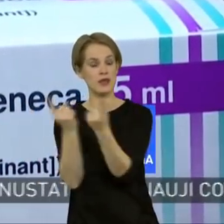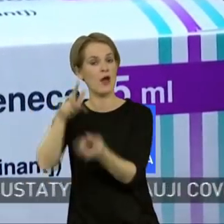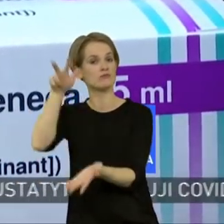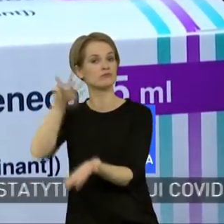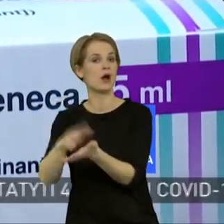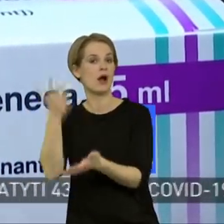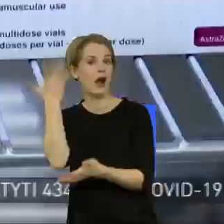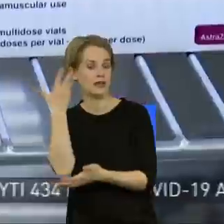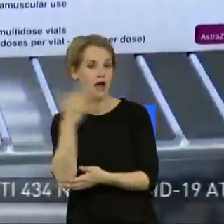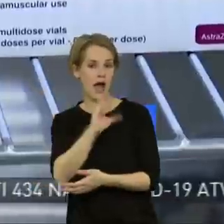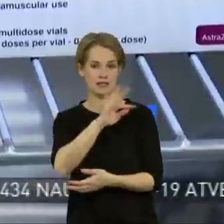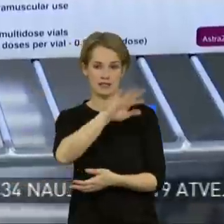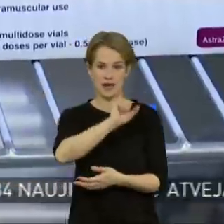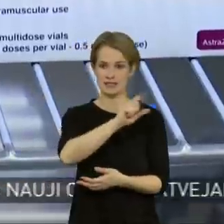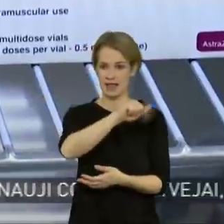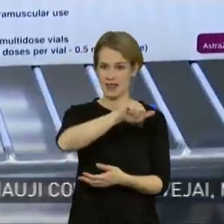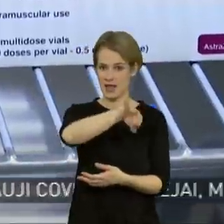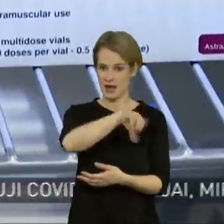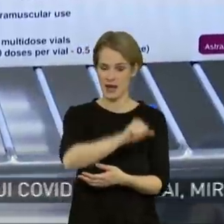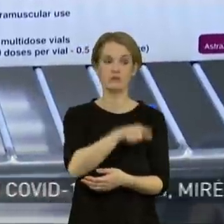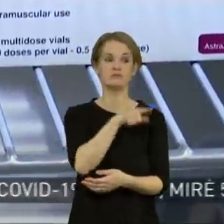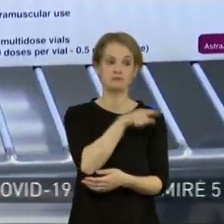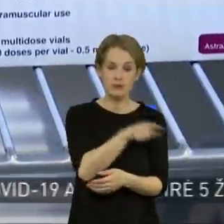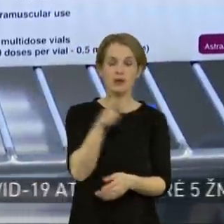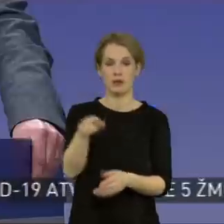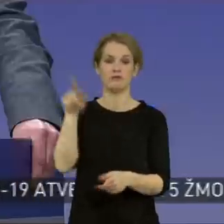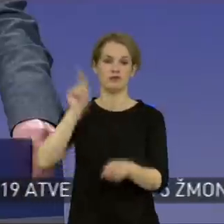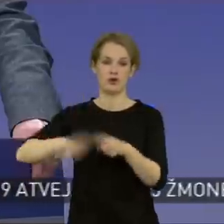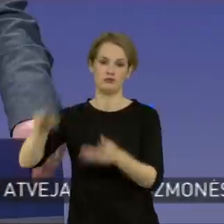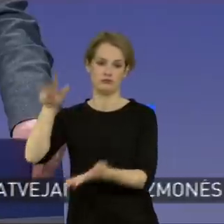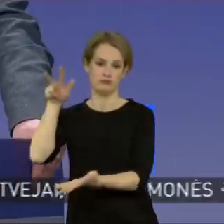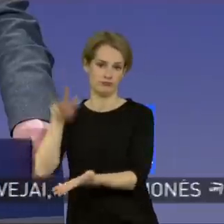su AstraZeneca. Jai pirmą kartą ir pritaikyta.